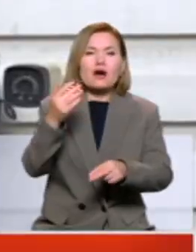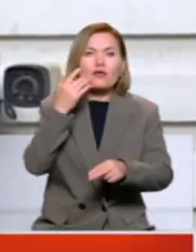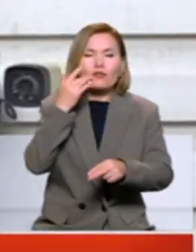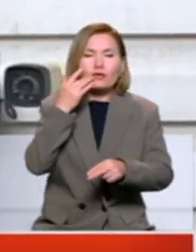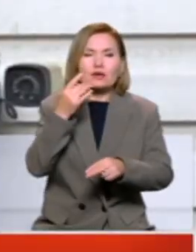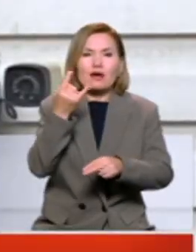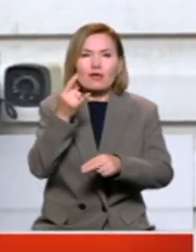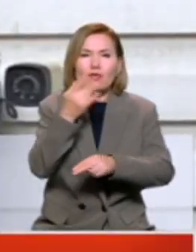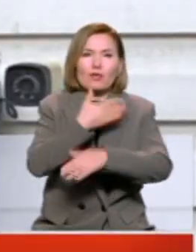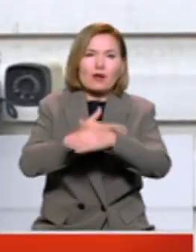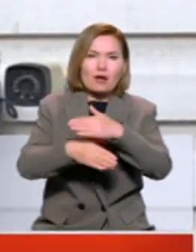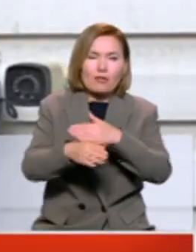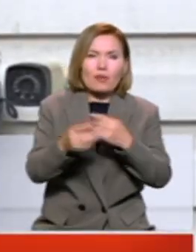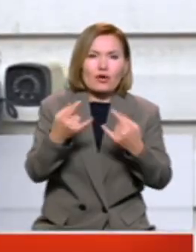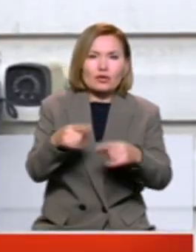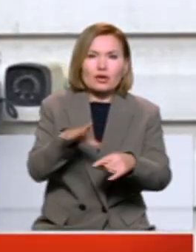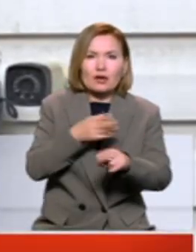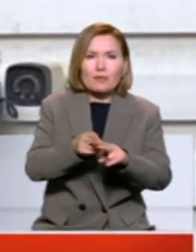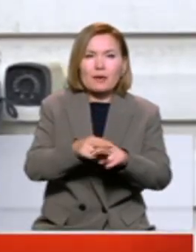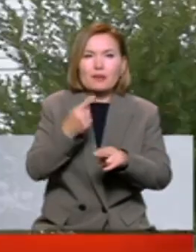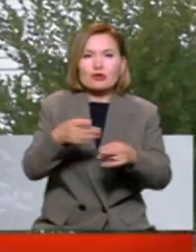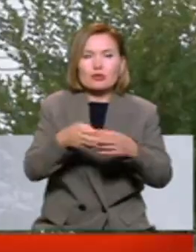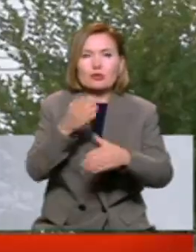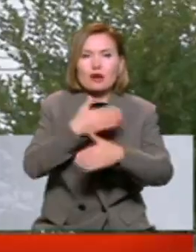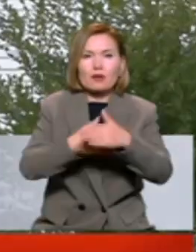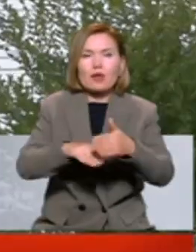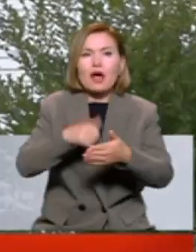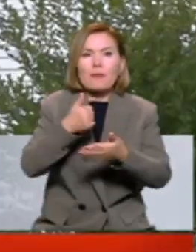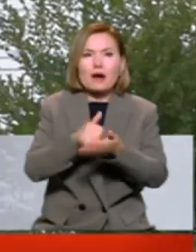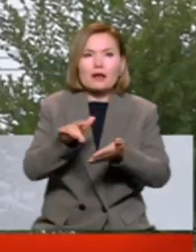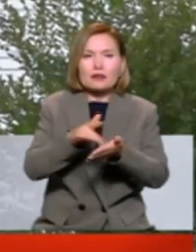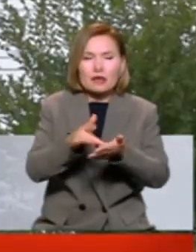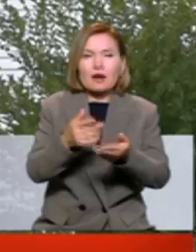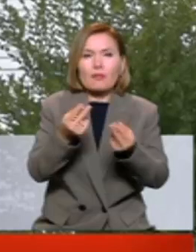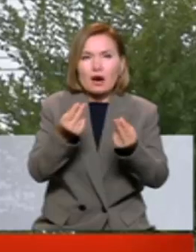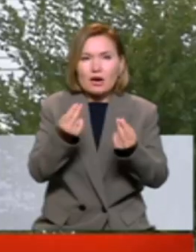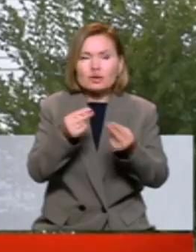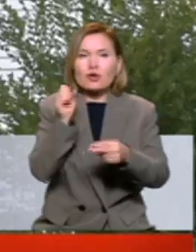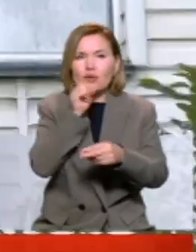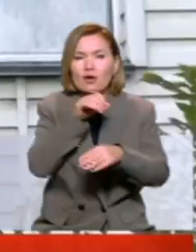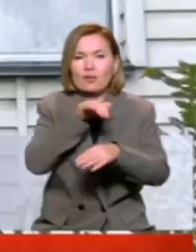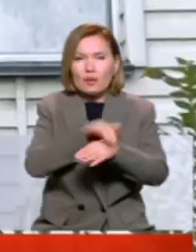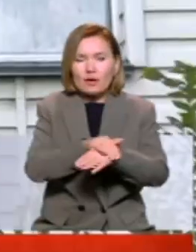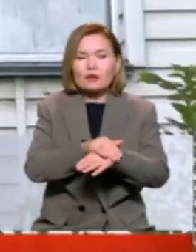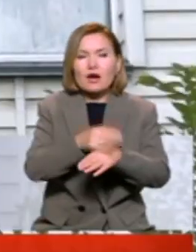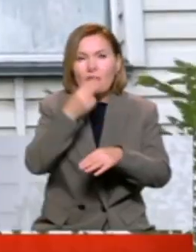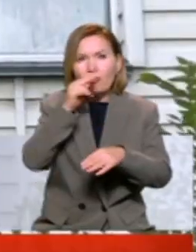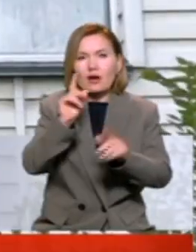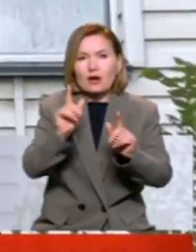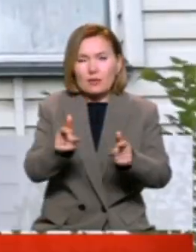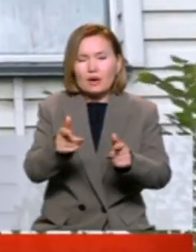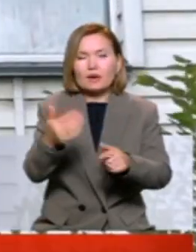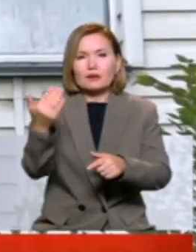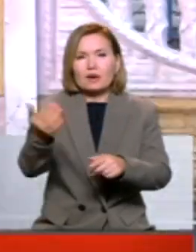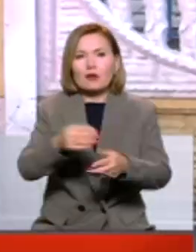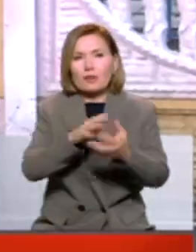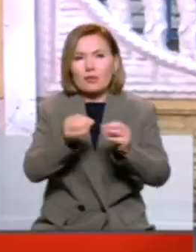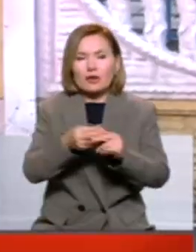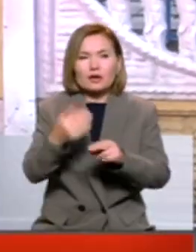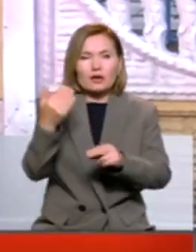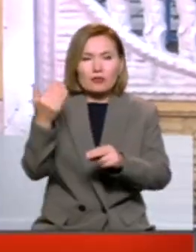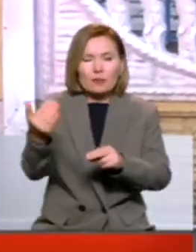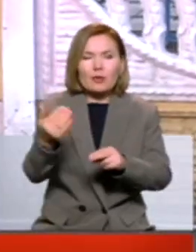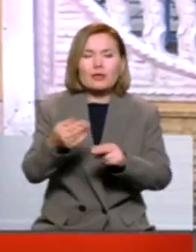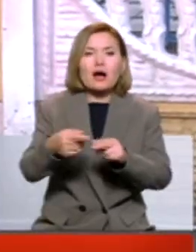ауыр түріне шалдыққан. Бірінші топтағы мүгедек бас есепші кінәсін мойындап жымқырған ақшаны баласының емі мен бұрын қалған